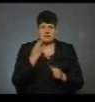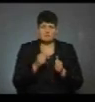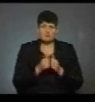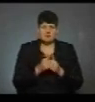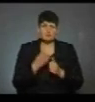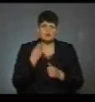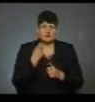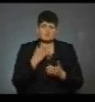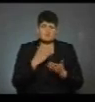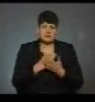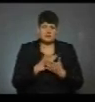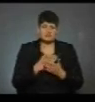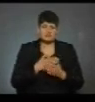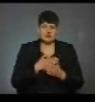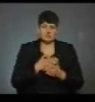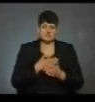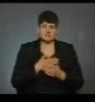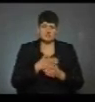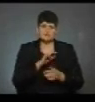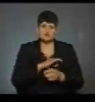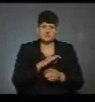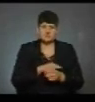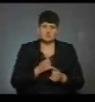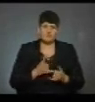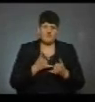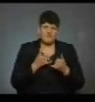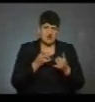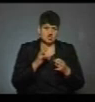є сумлінні наші споживачі, поважні. І ми,